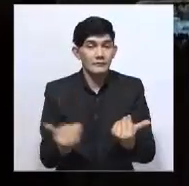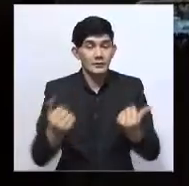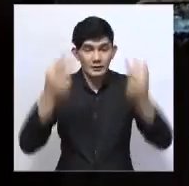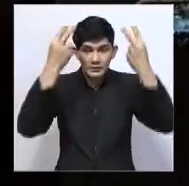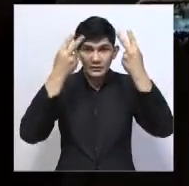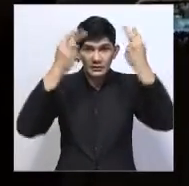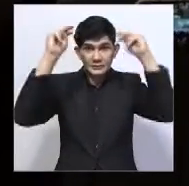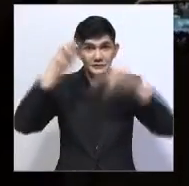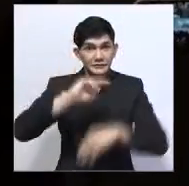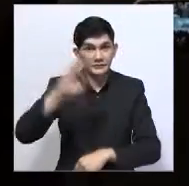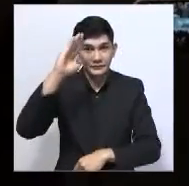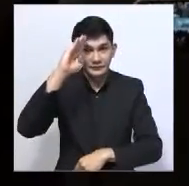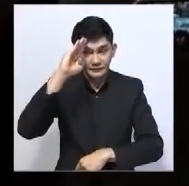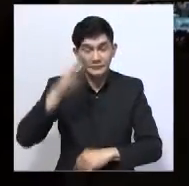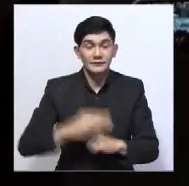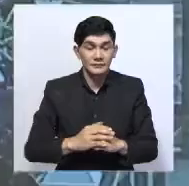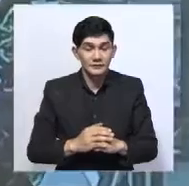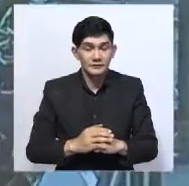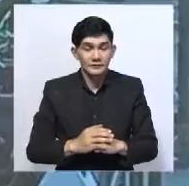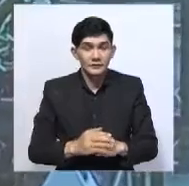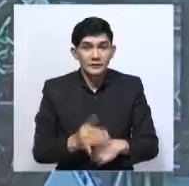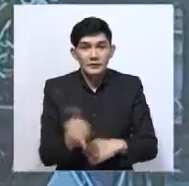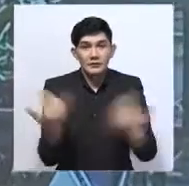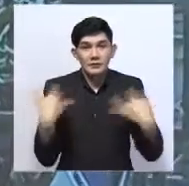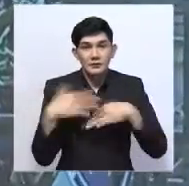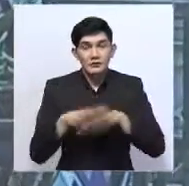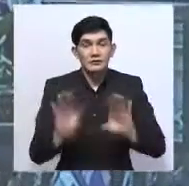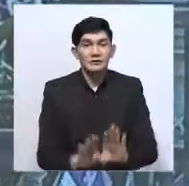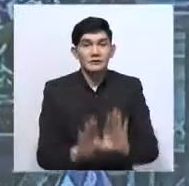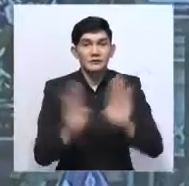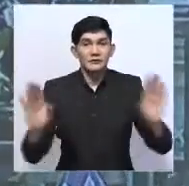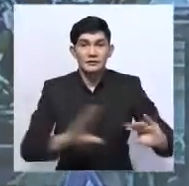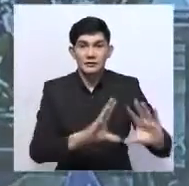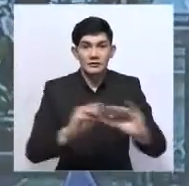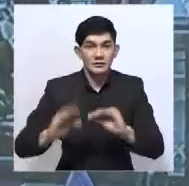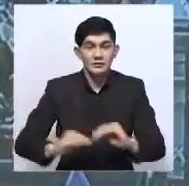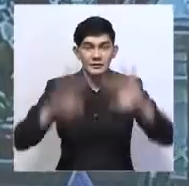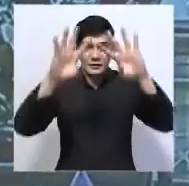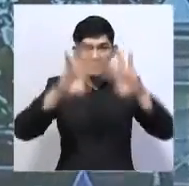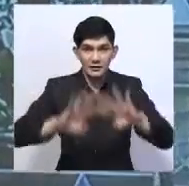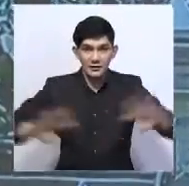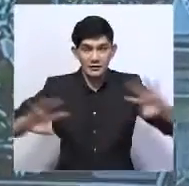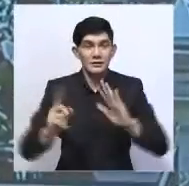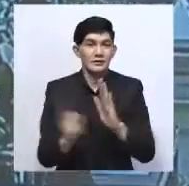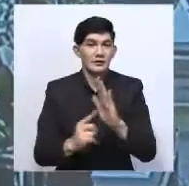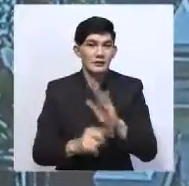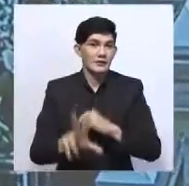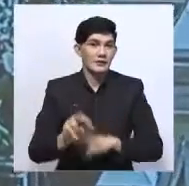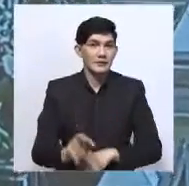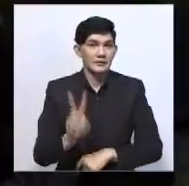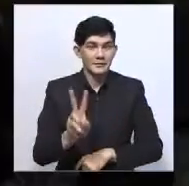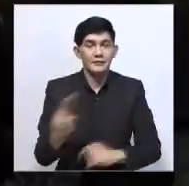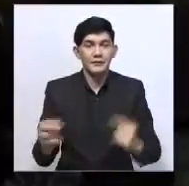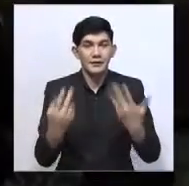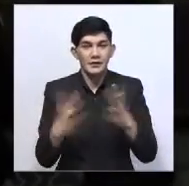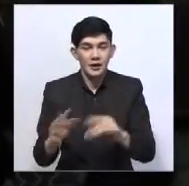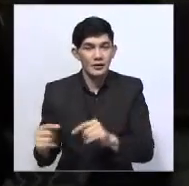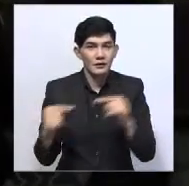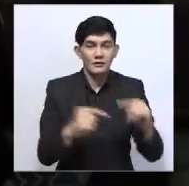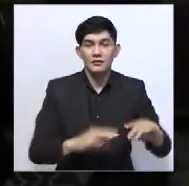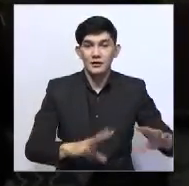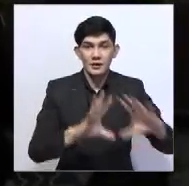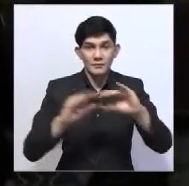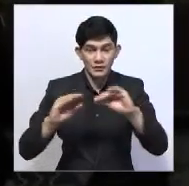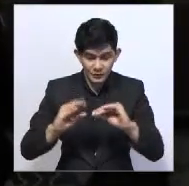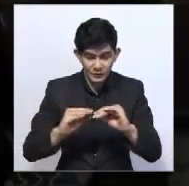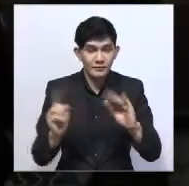ทางด้านของพลเอกประยุทธ์จันทร์โอชานายกรัฐมนตรีนะครับได้เข้าร่วมพิธีเปิดการประชุมสุดยอดอาเซียนครั้งที่32จากนั้นนะครับได้เข้าร่วมประ